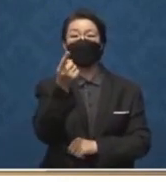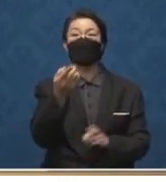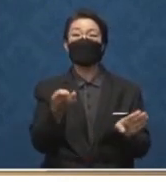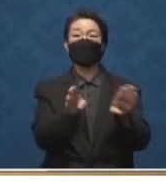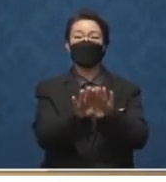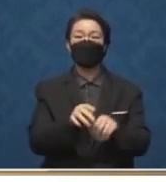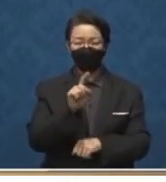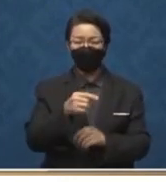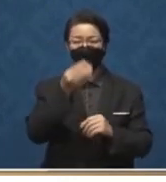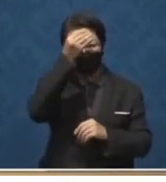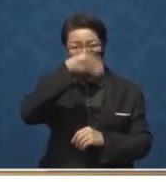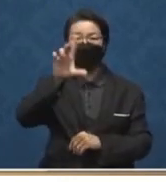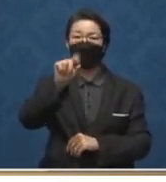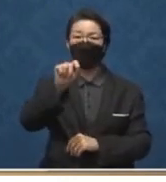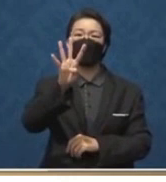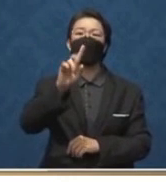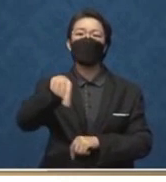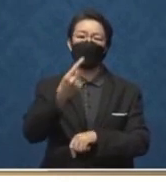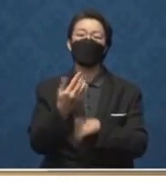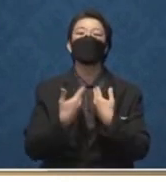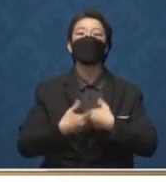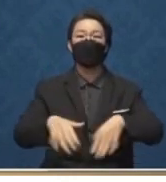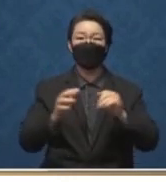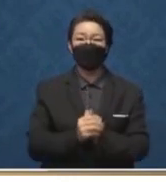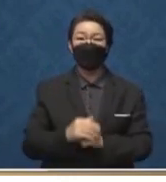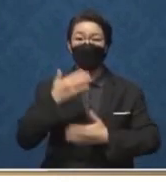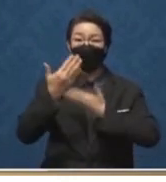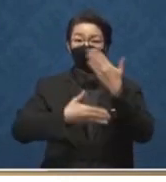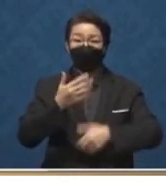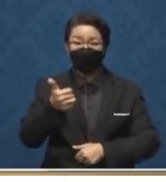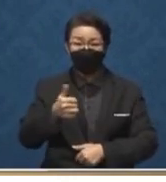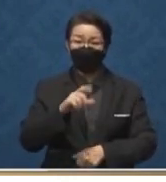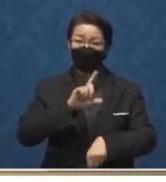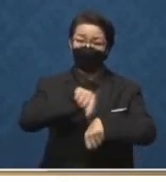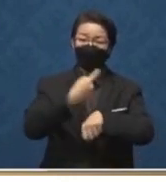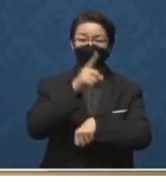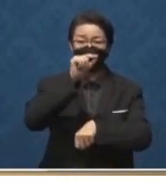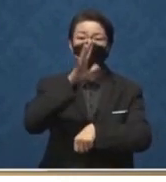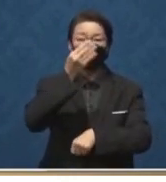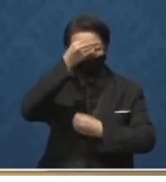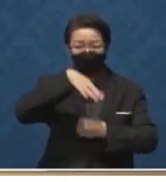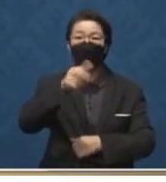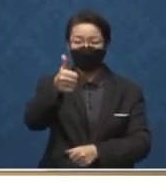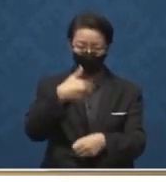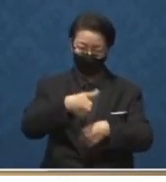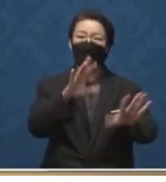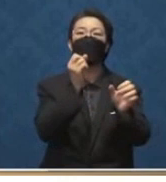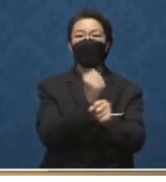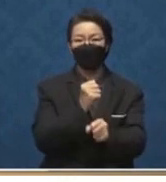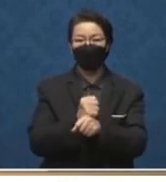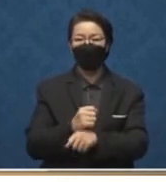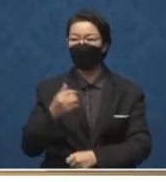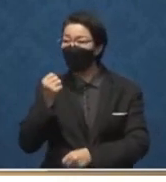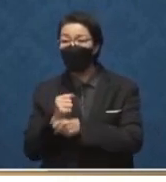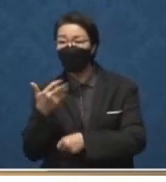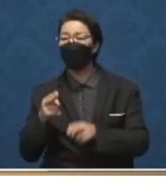ดการททเที่วตลอดไดไครั24 ช.ม.ครับร้านใมความสามารถขายถึงสวางขายซึ ครับร้านไหนขายไมได้เขาจะ